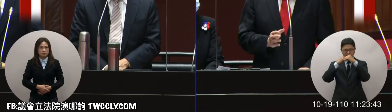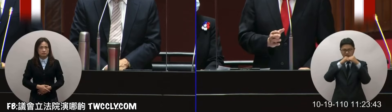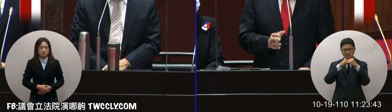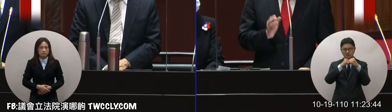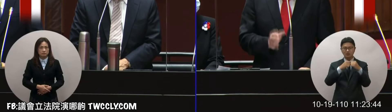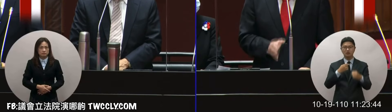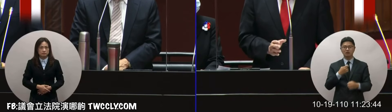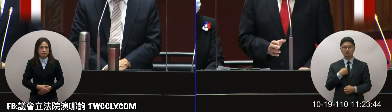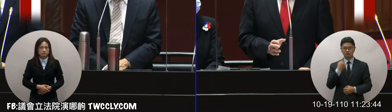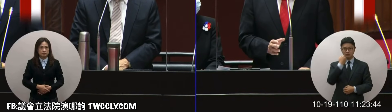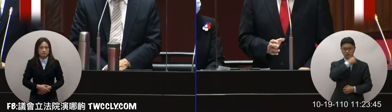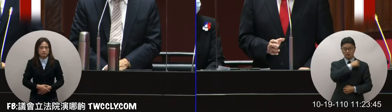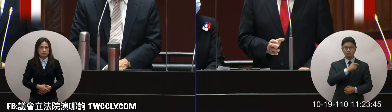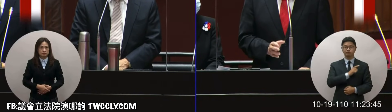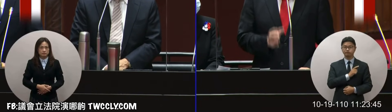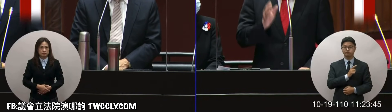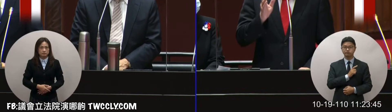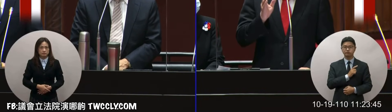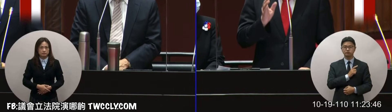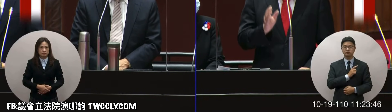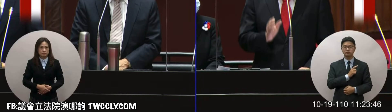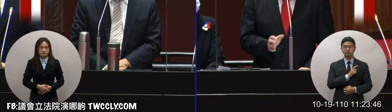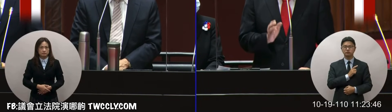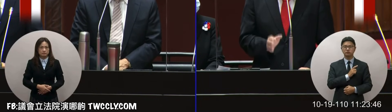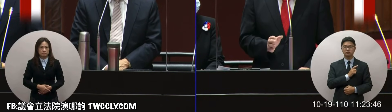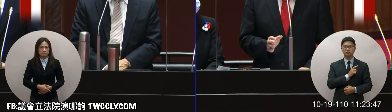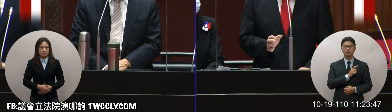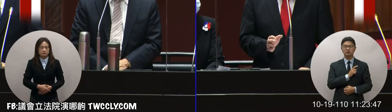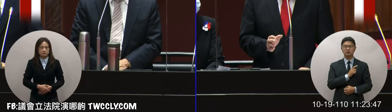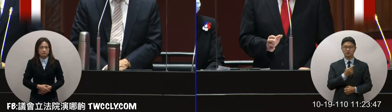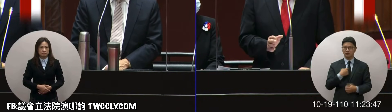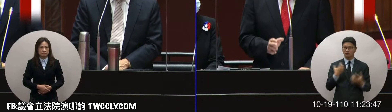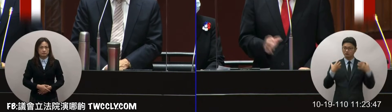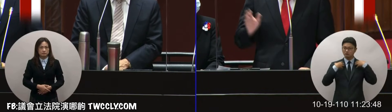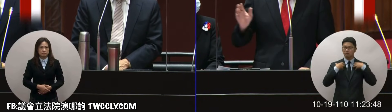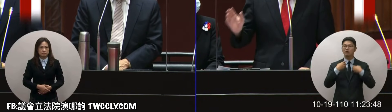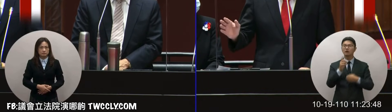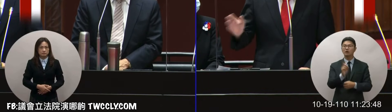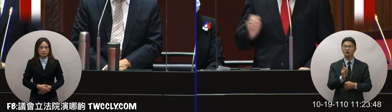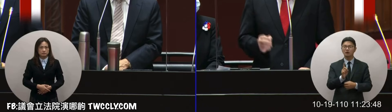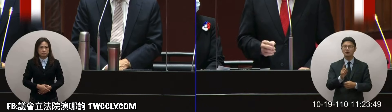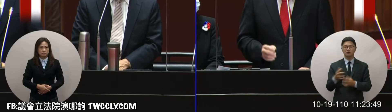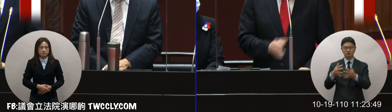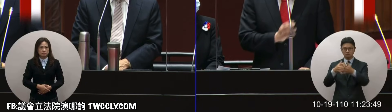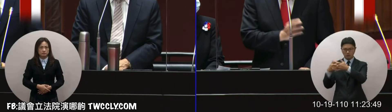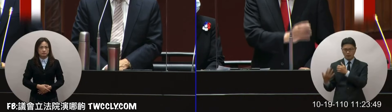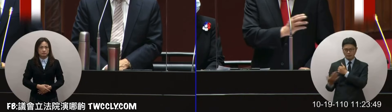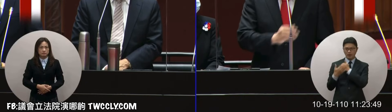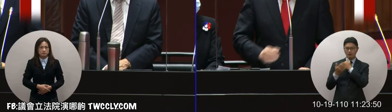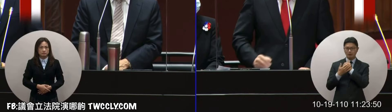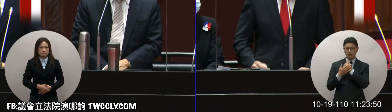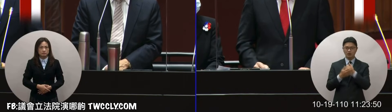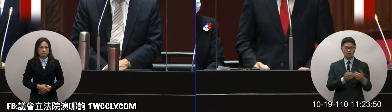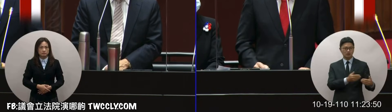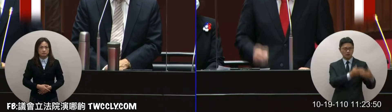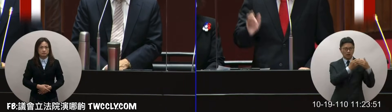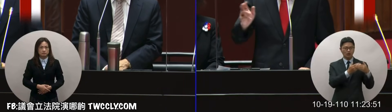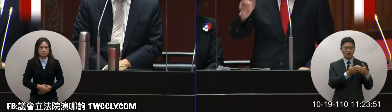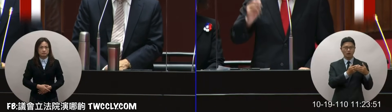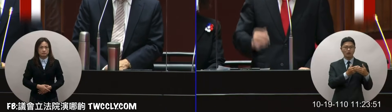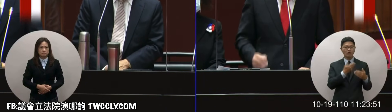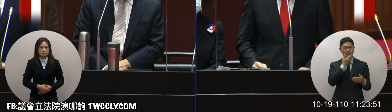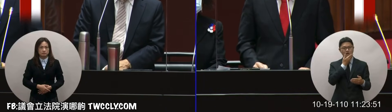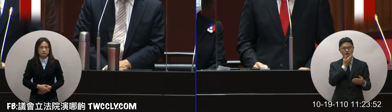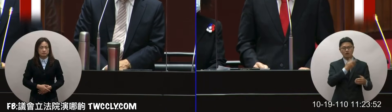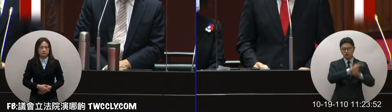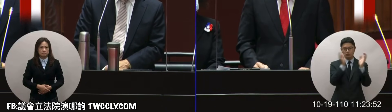台湾应该居于最关键的位置，得到美国的支援，得到大陆的支援，得到日